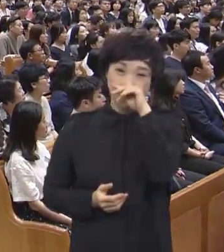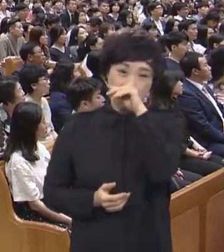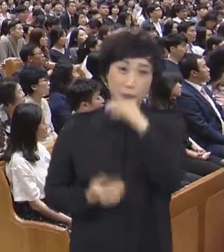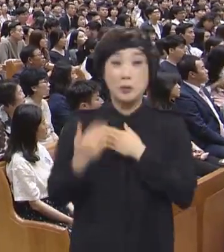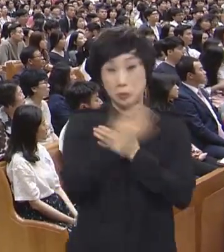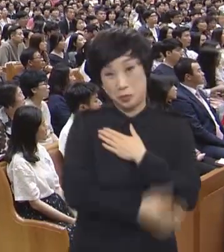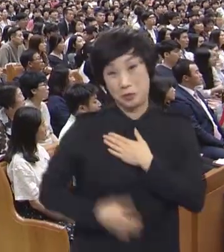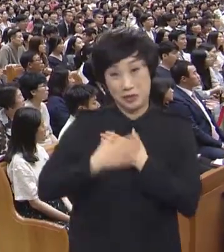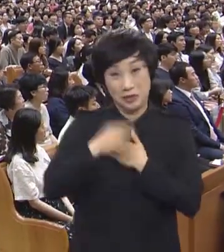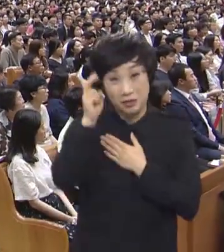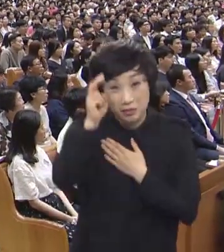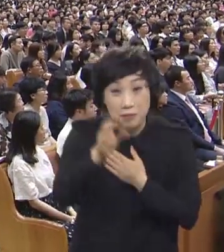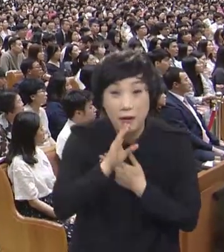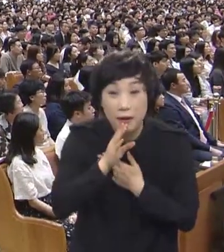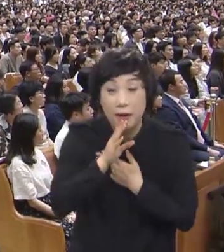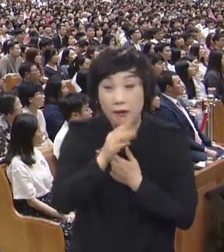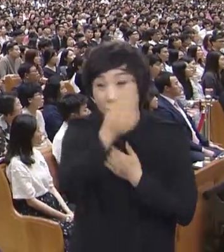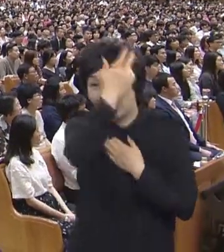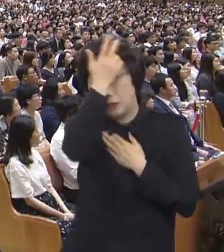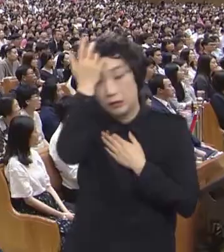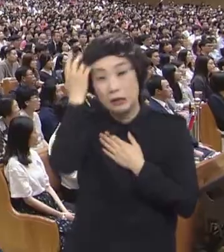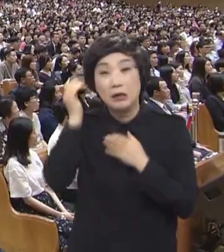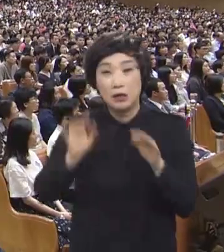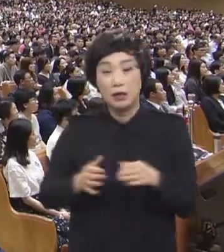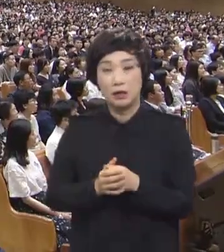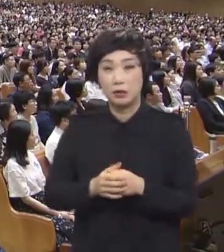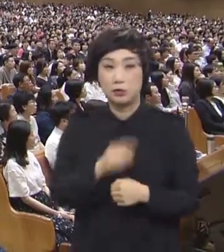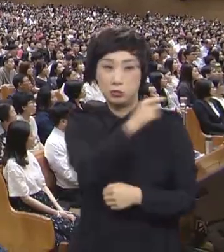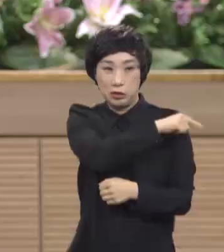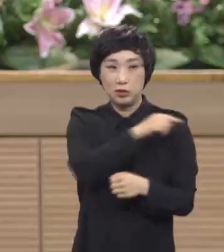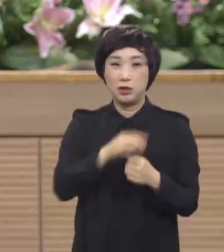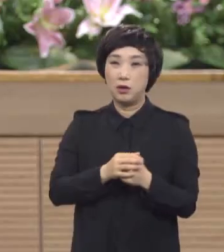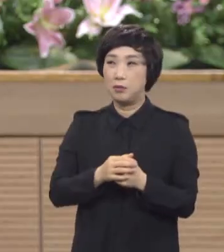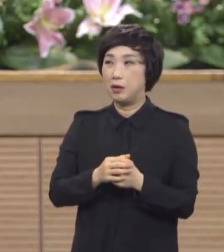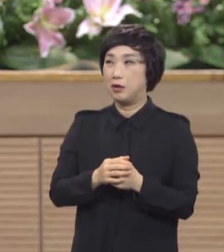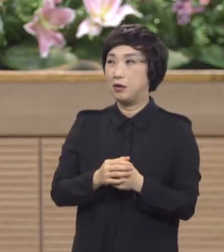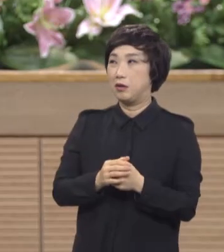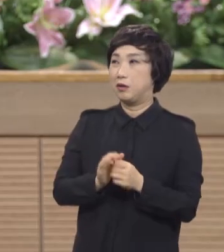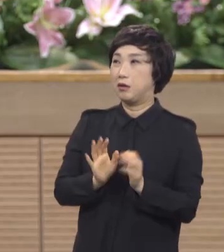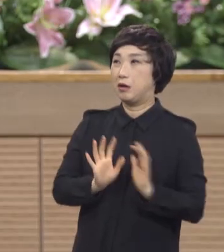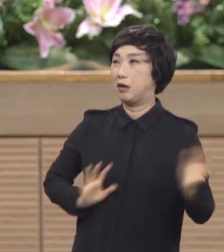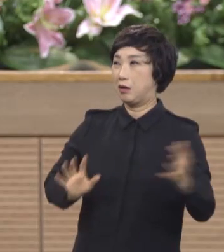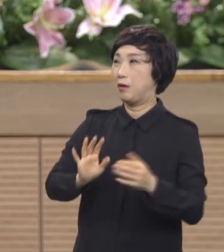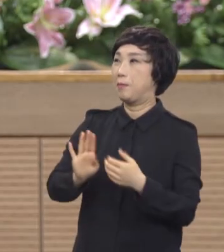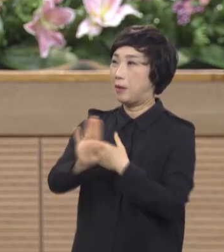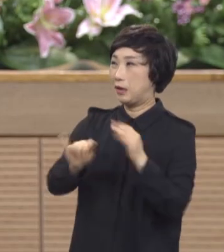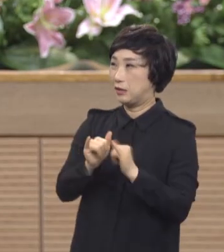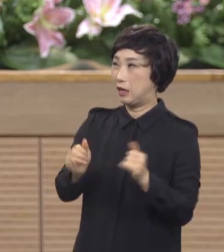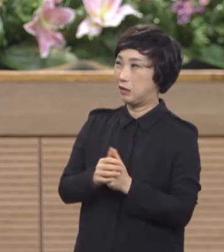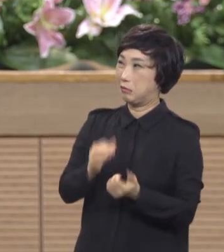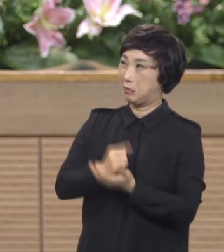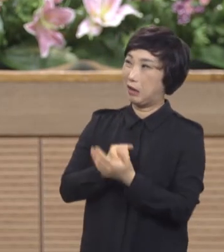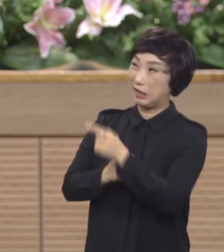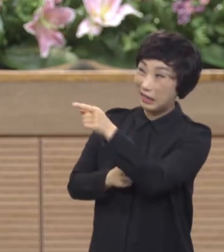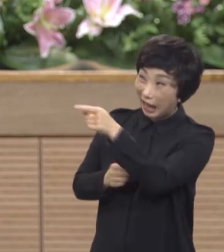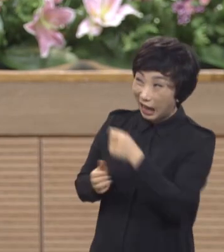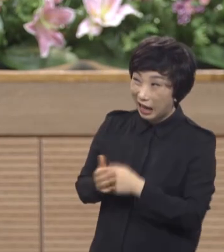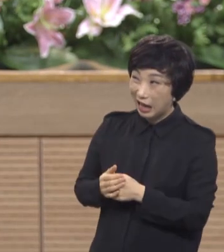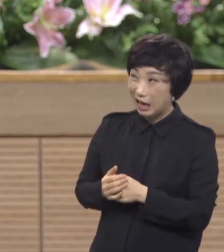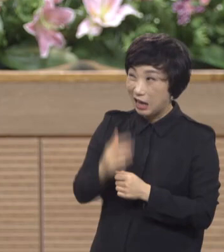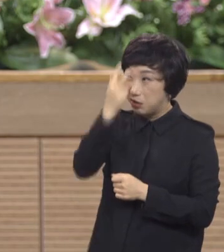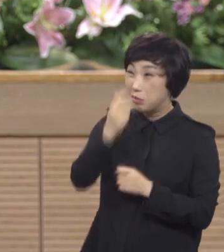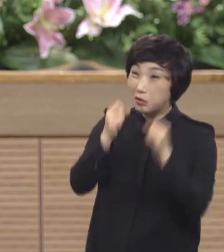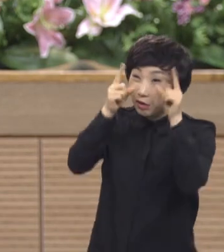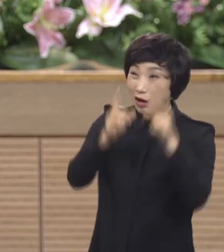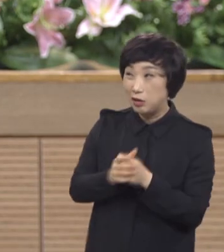그럴 것들이오 뒤서 바리새인들이 바라고 그러냐 야 소경은 포기하고